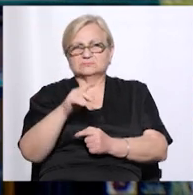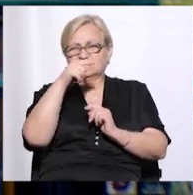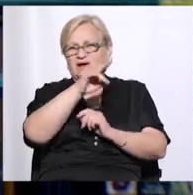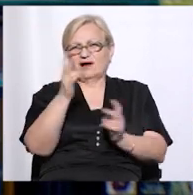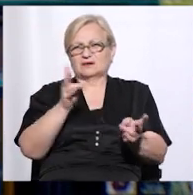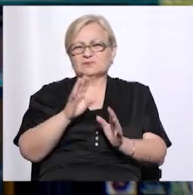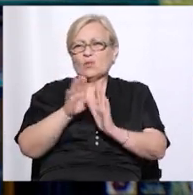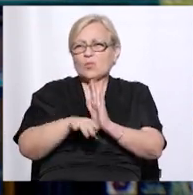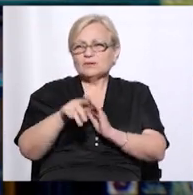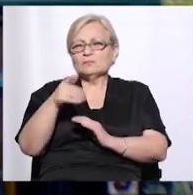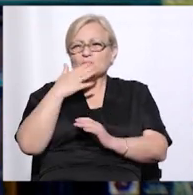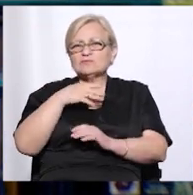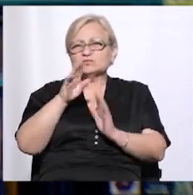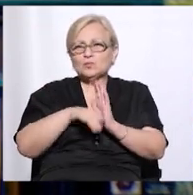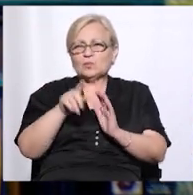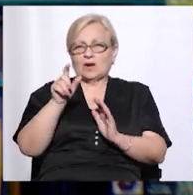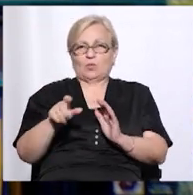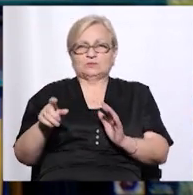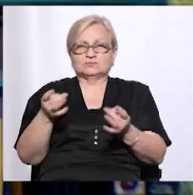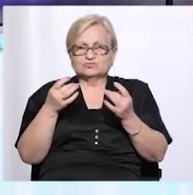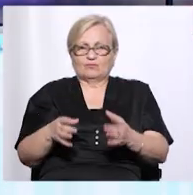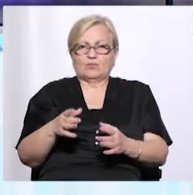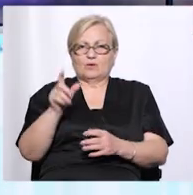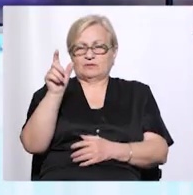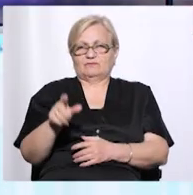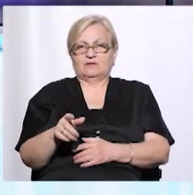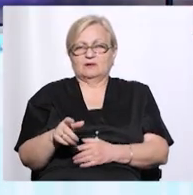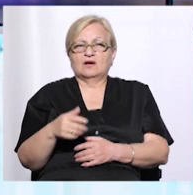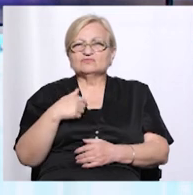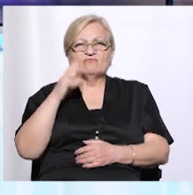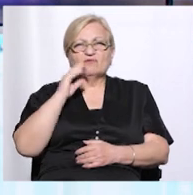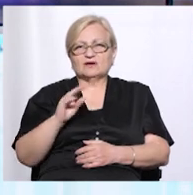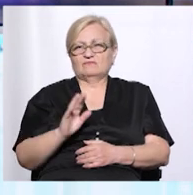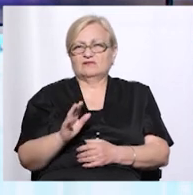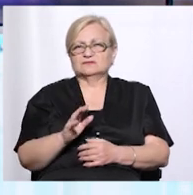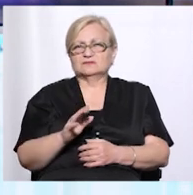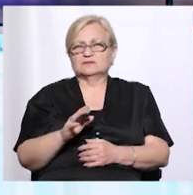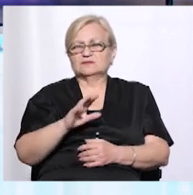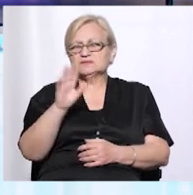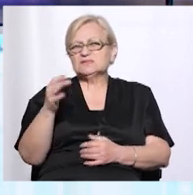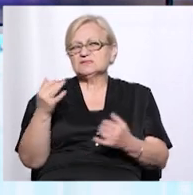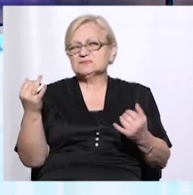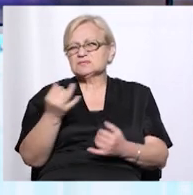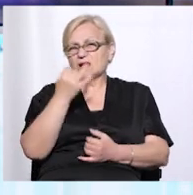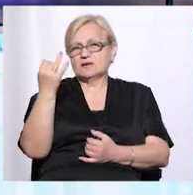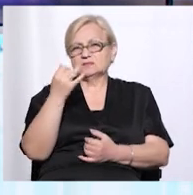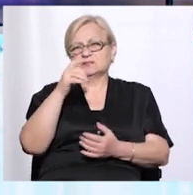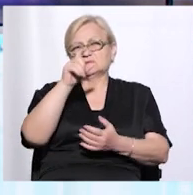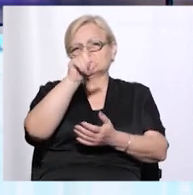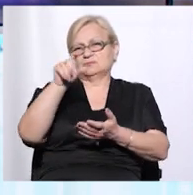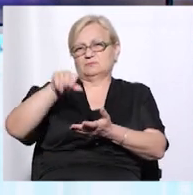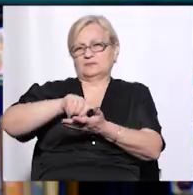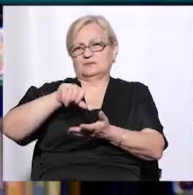ძალიან ბევრს იმსჯელებთ და ისაუბრებთ. ჩვენ სამწუხაროდ ვერ ვასწრებთ იმ საოცარ პერსონაჟებზე საუბარს.